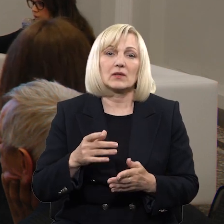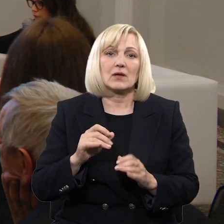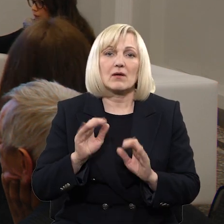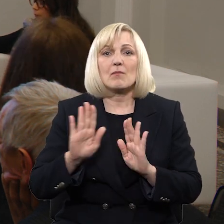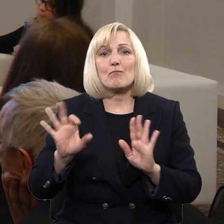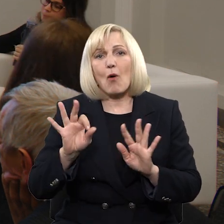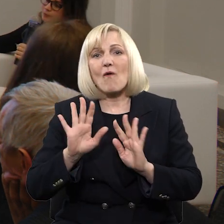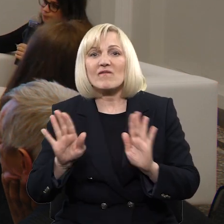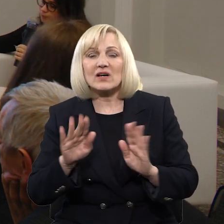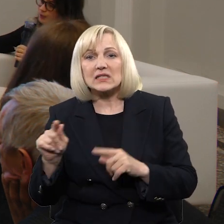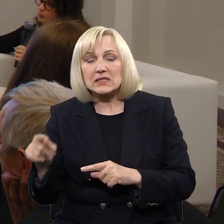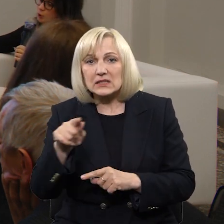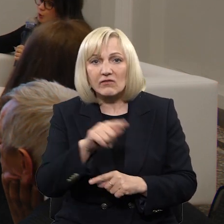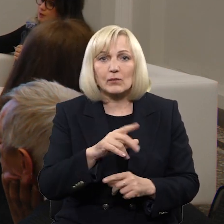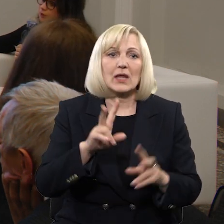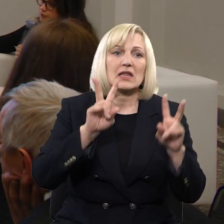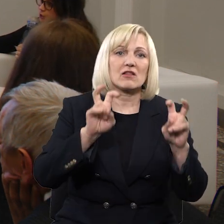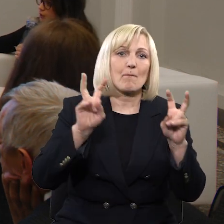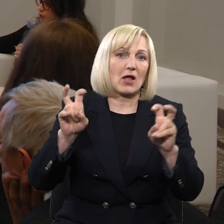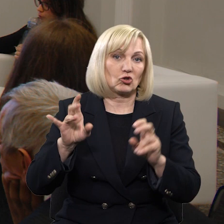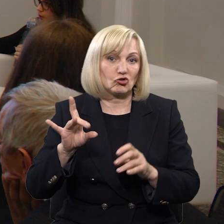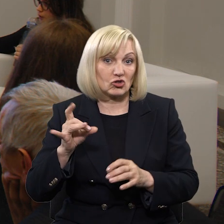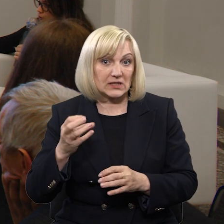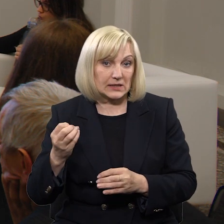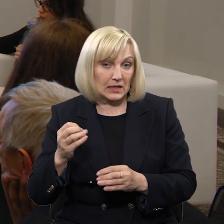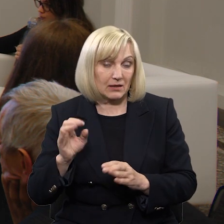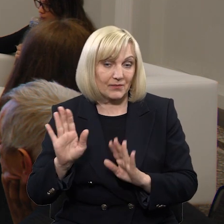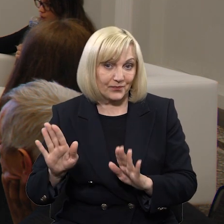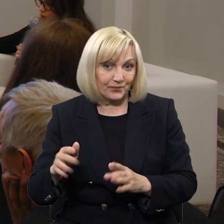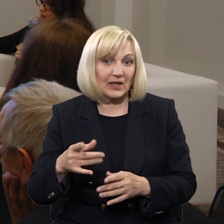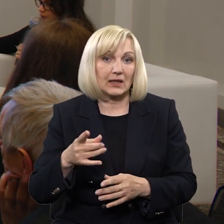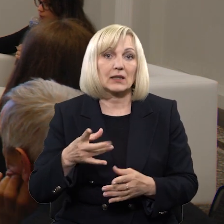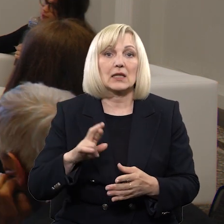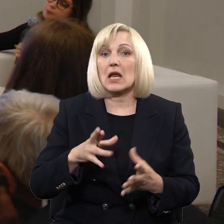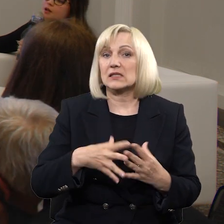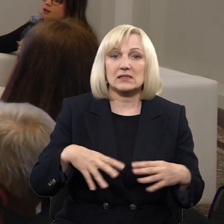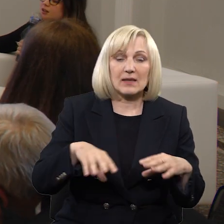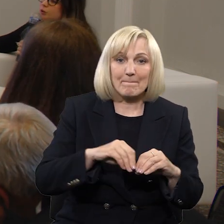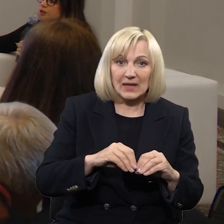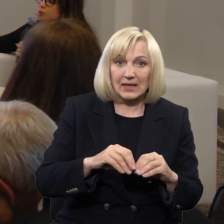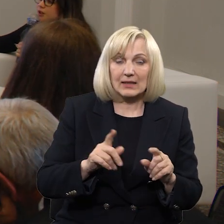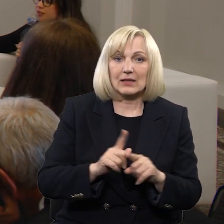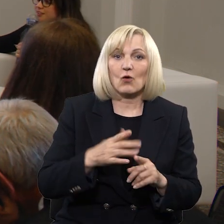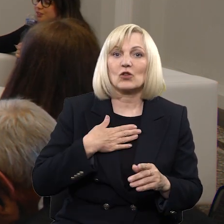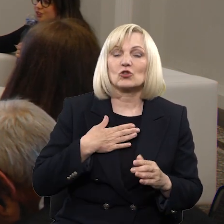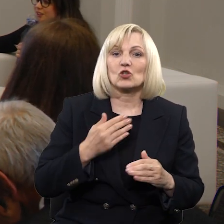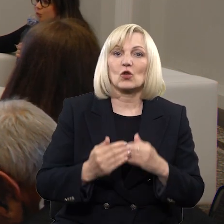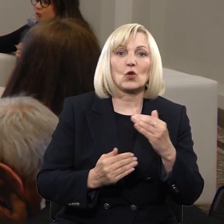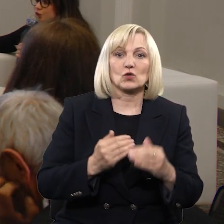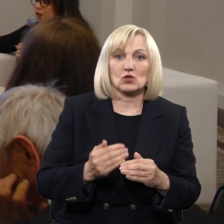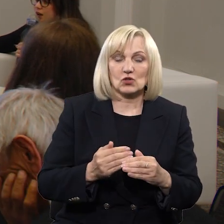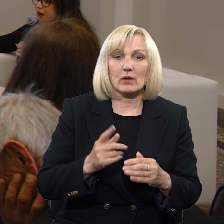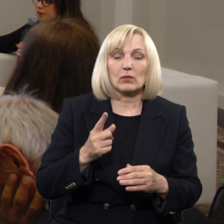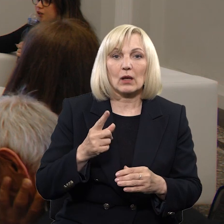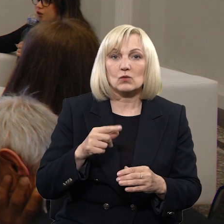экскурсии по выставкам делаем экскурсии тематические Вот например этот экскурсия по винтажу для всей семьи такое наше маленькое достижение